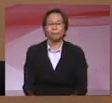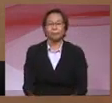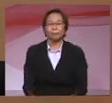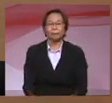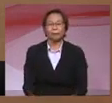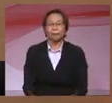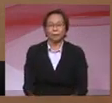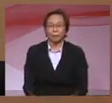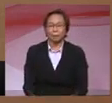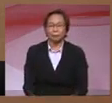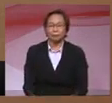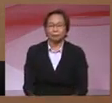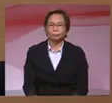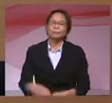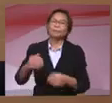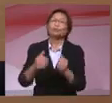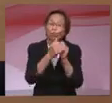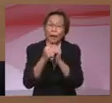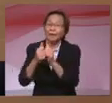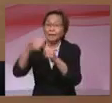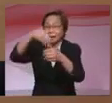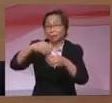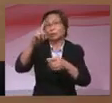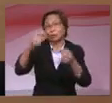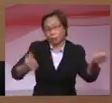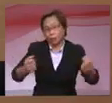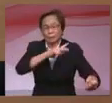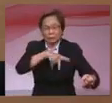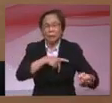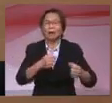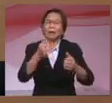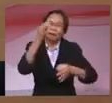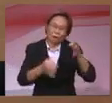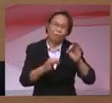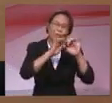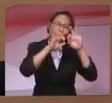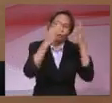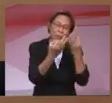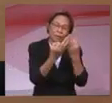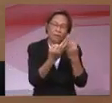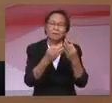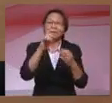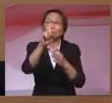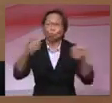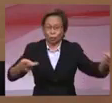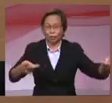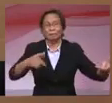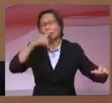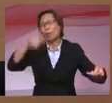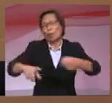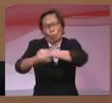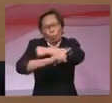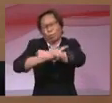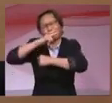Menumpang untuk di dalam satu kenderaan. Jadi kenderaan persendirian. Kalau dengan family, of course, tidak perlulah adik ambil